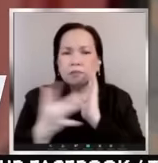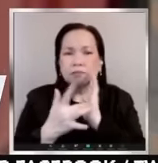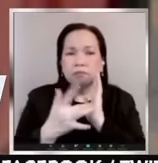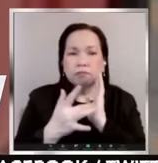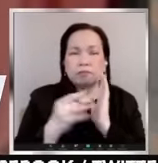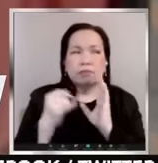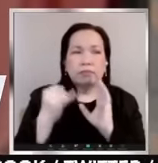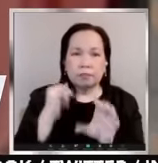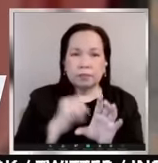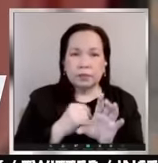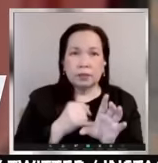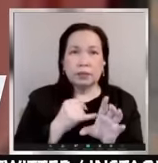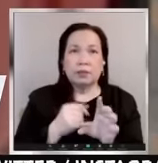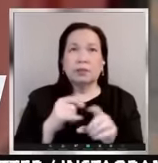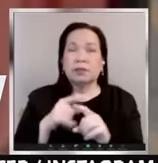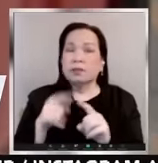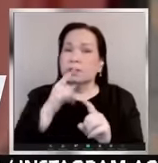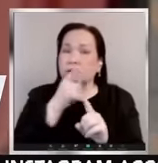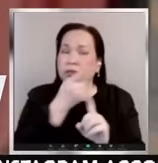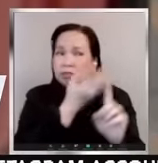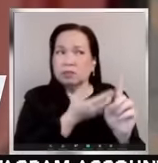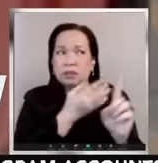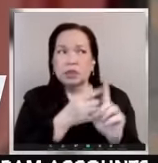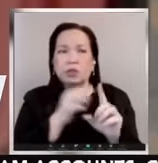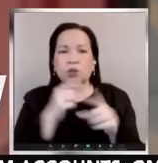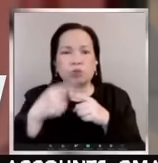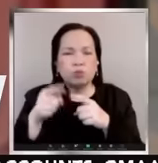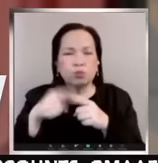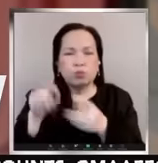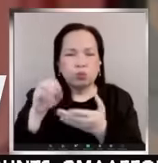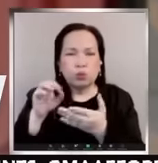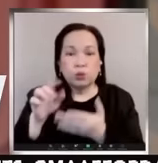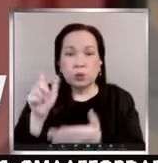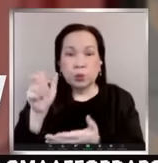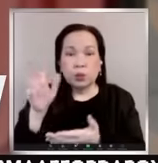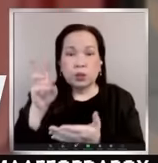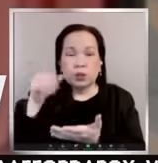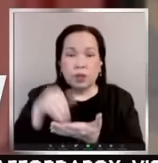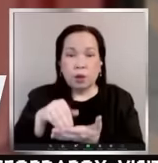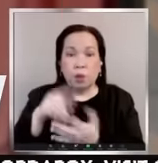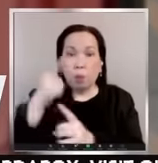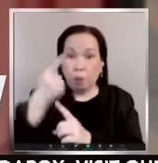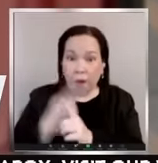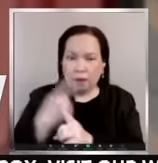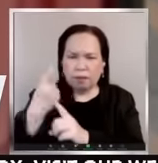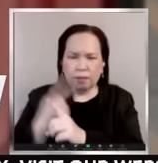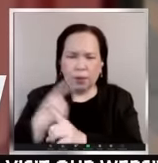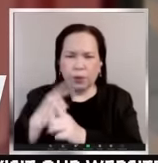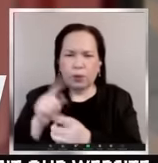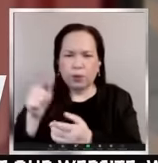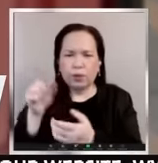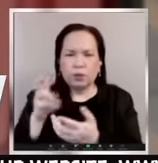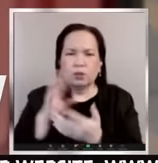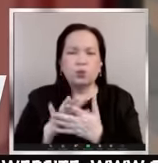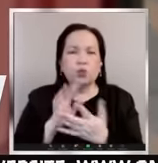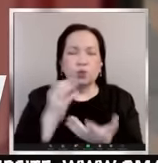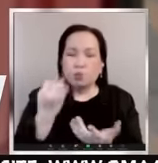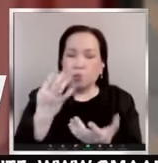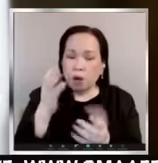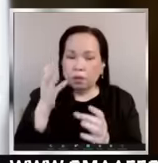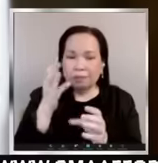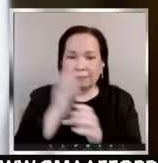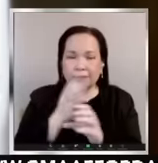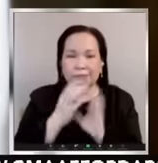niya tunay na pangalan. Naguhulog na siya ng 26,000 pesos kada buwan para sa biniling 2.6 million peso modern